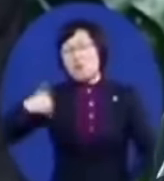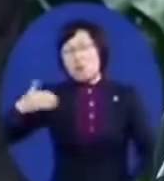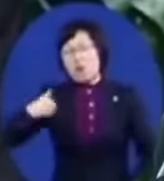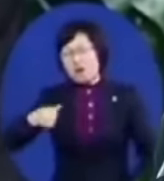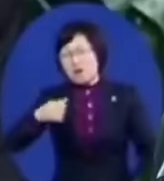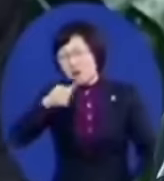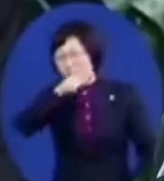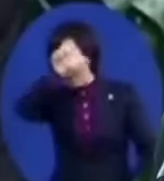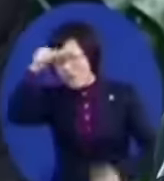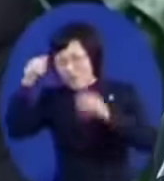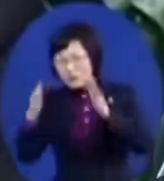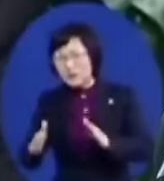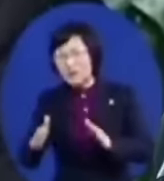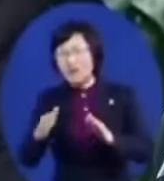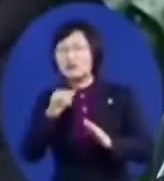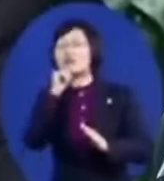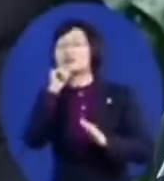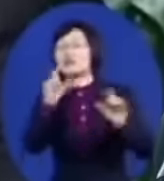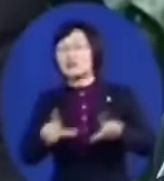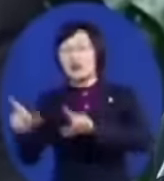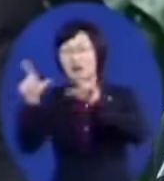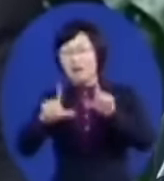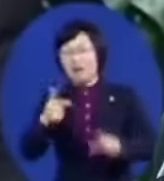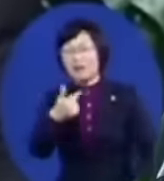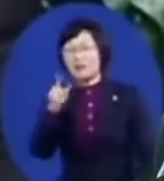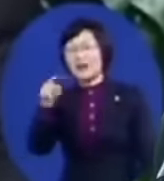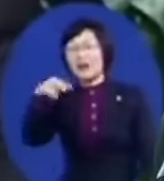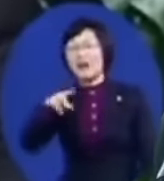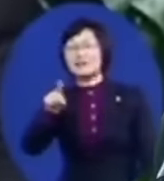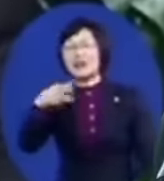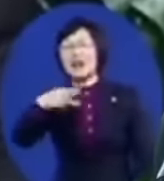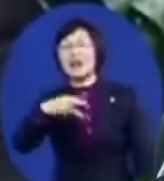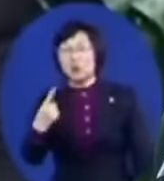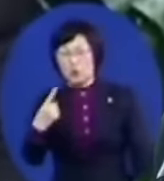거지로 산 나사로입니다. 이 부잣집 대문 앞에